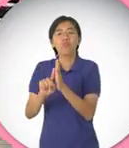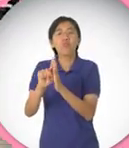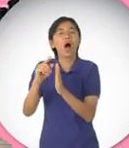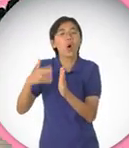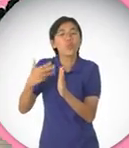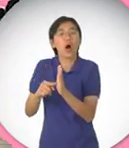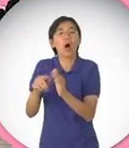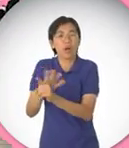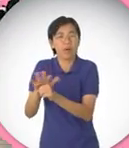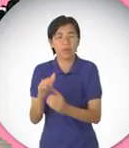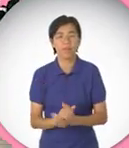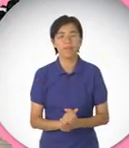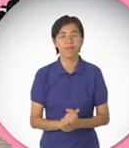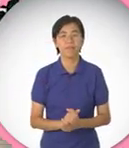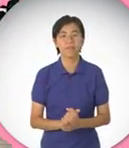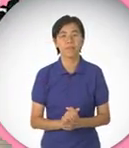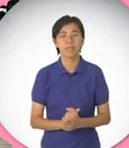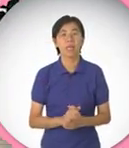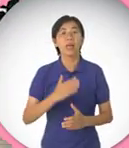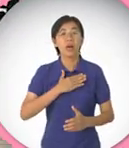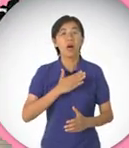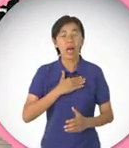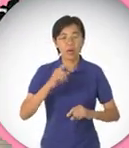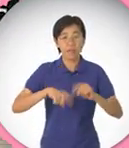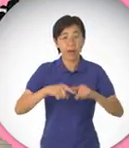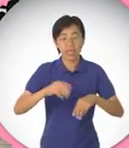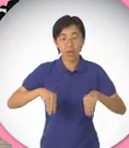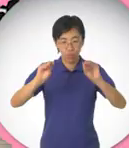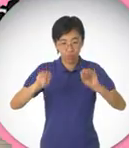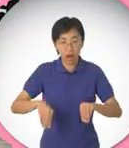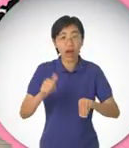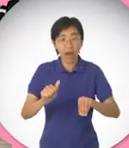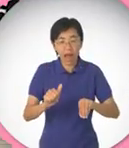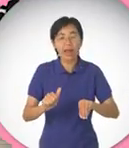สูงๆหน่อยแล้วเราสามารถคลุมพลาสติกโดยที่ไม่โดนขนมปังได้แล้วก็ไม่ต้องฉีดน้ำ